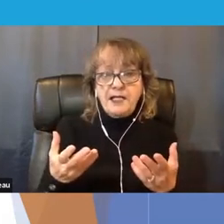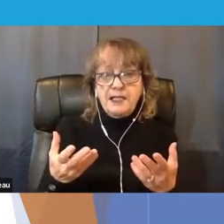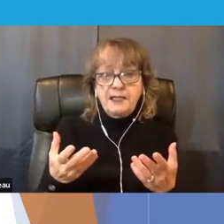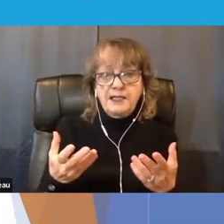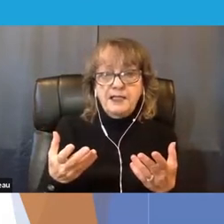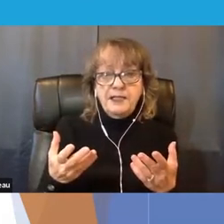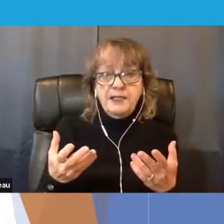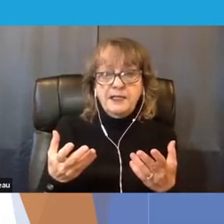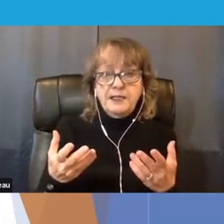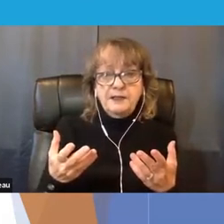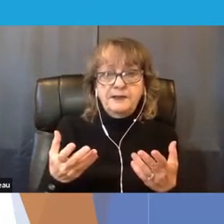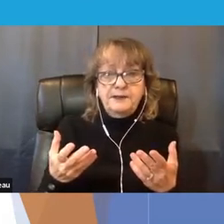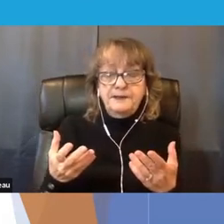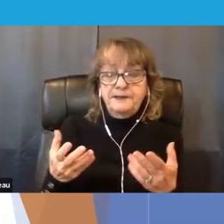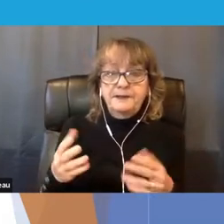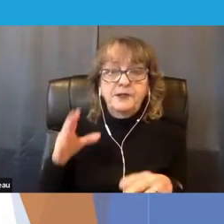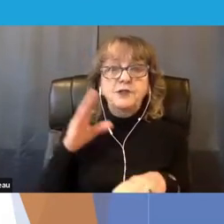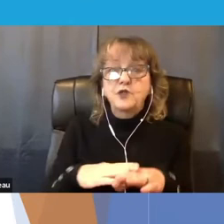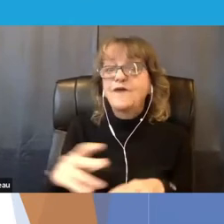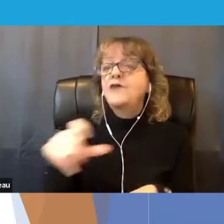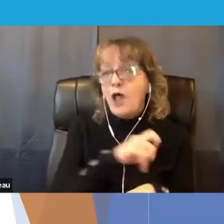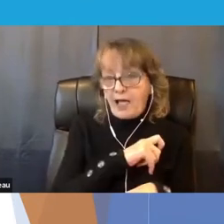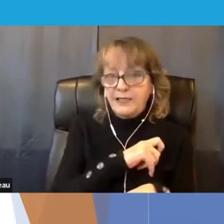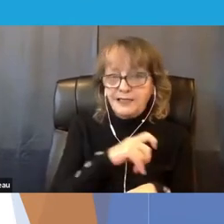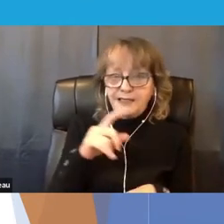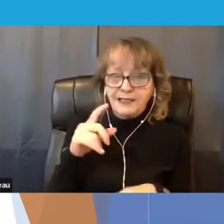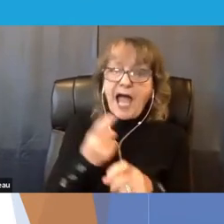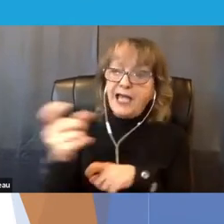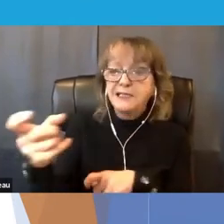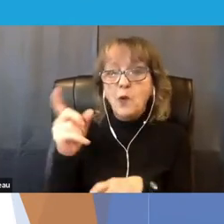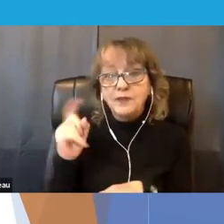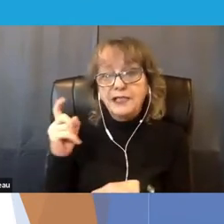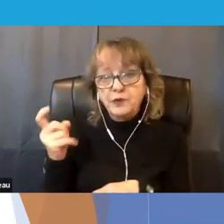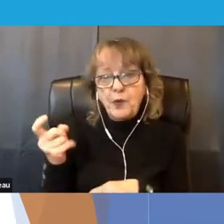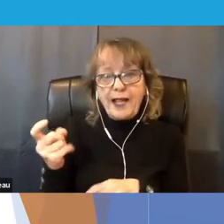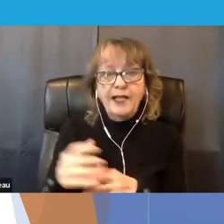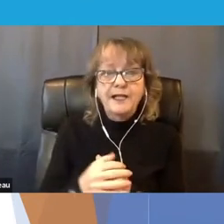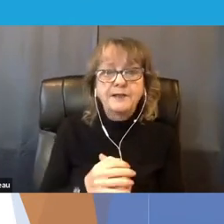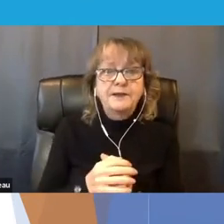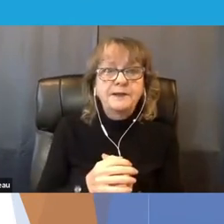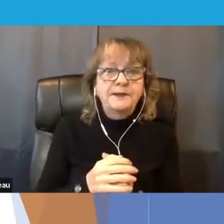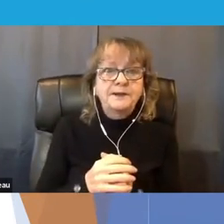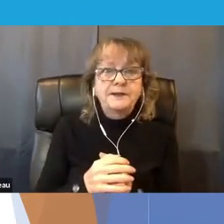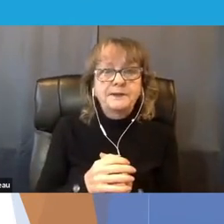des souvenirs de violence sexuelle que nous vivons.